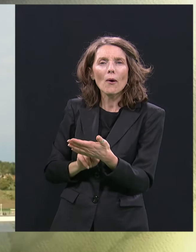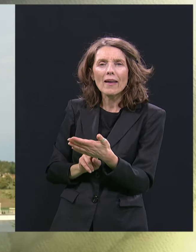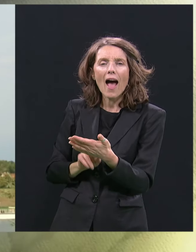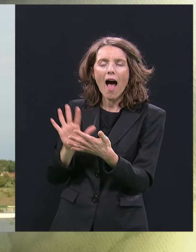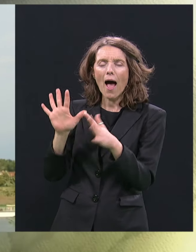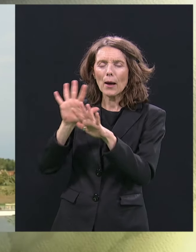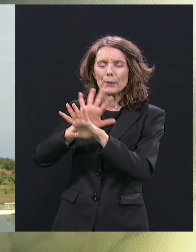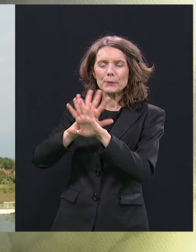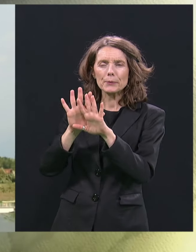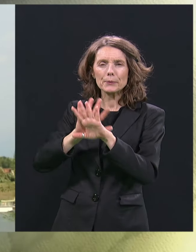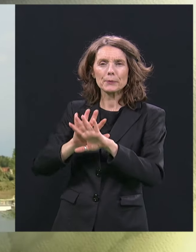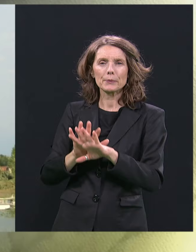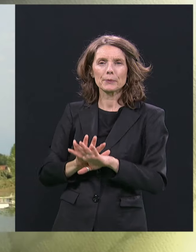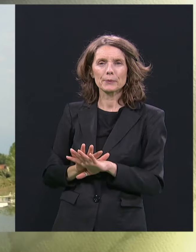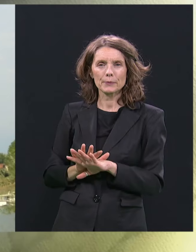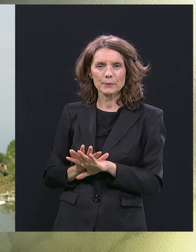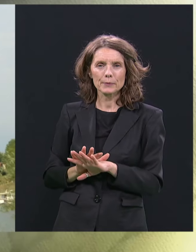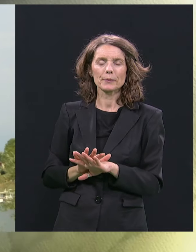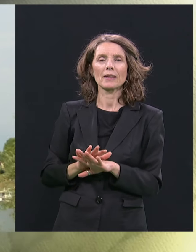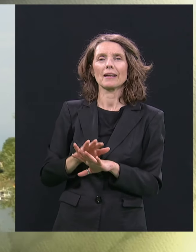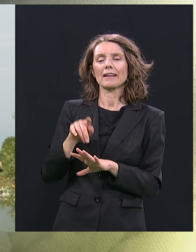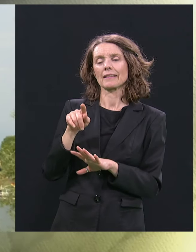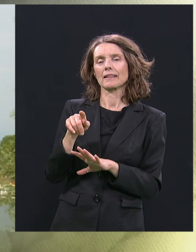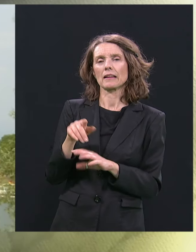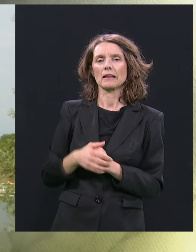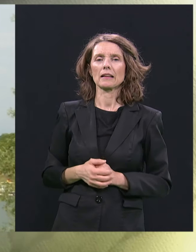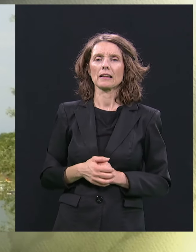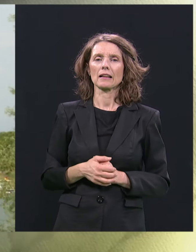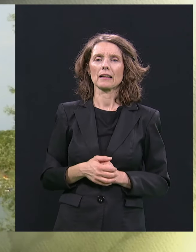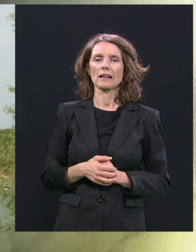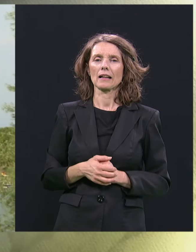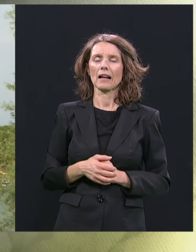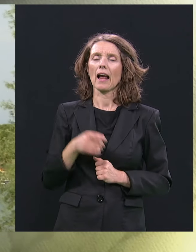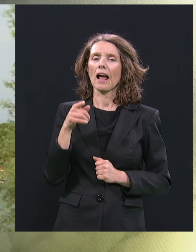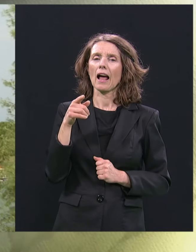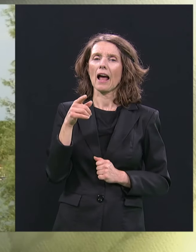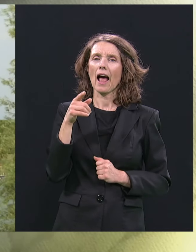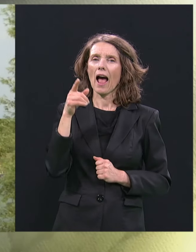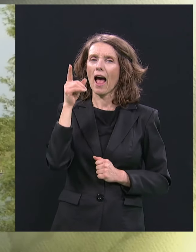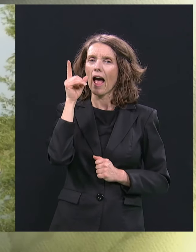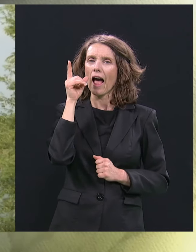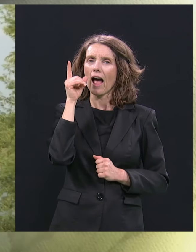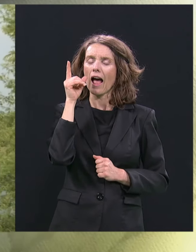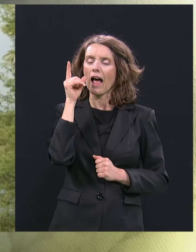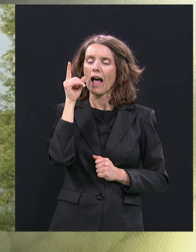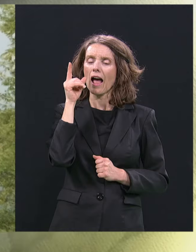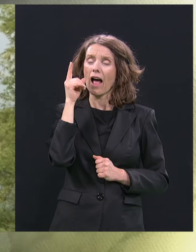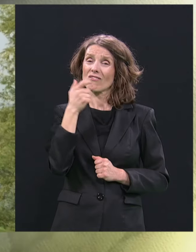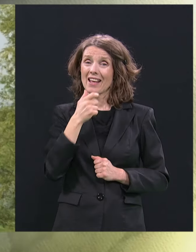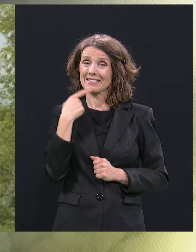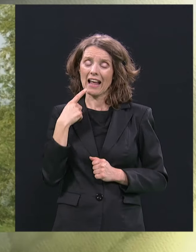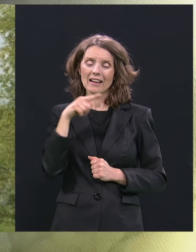vidi. Neki delovi da se urade medijumu. Bilo bi izgubljena.